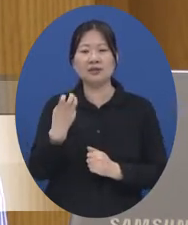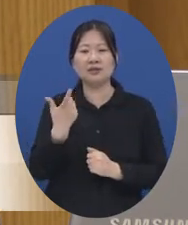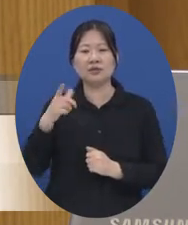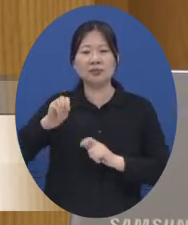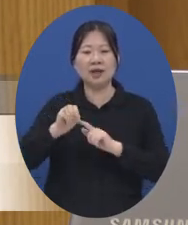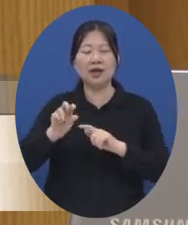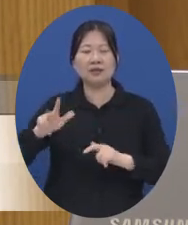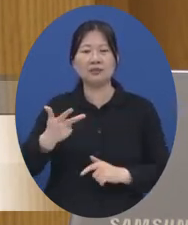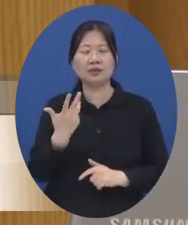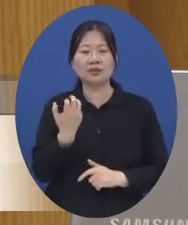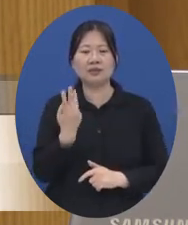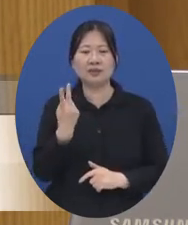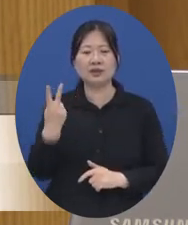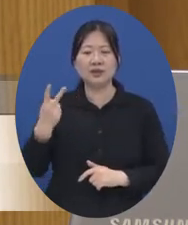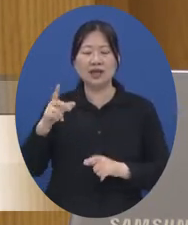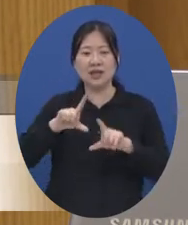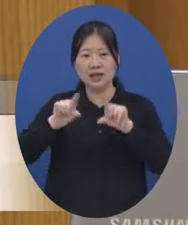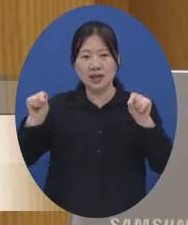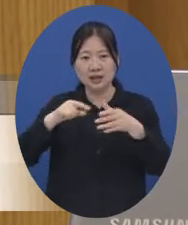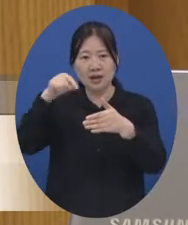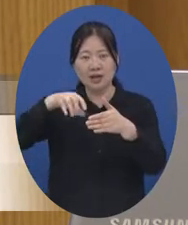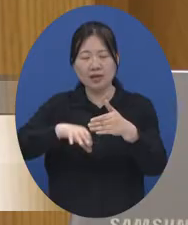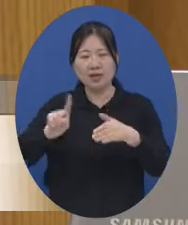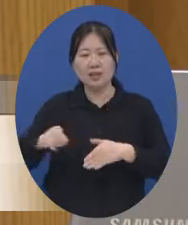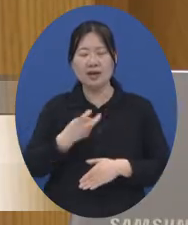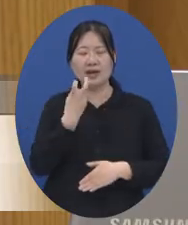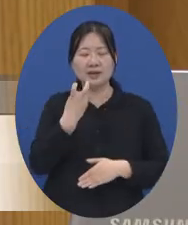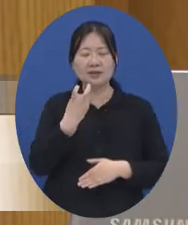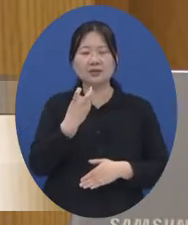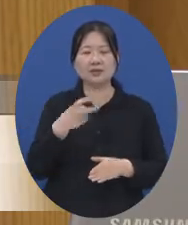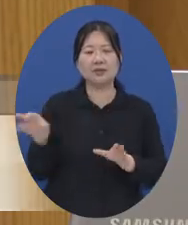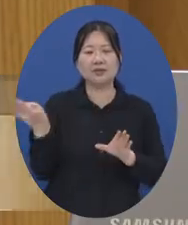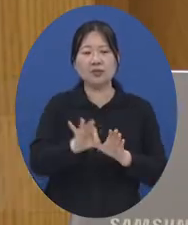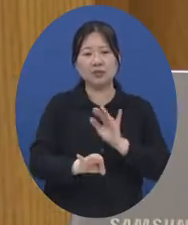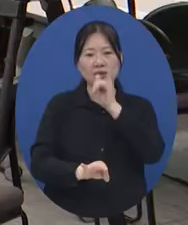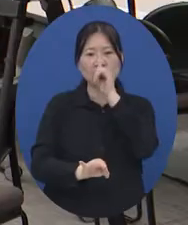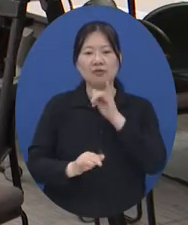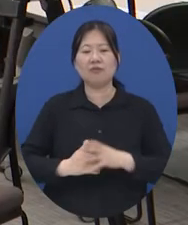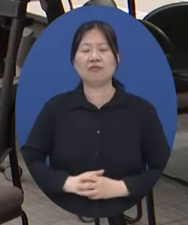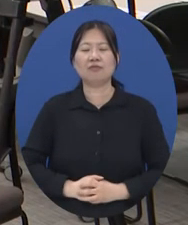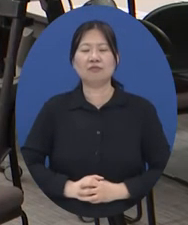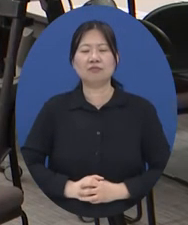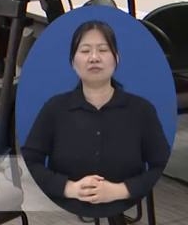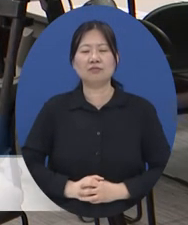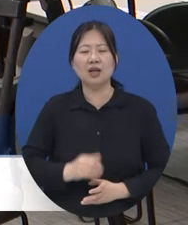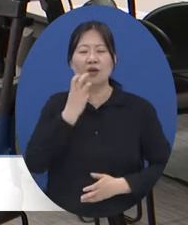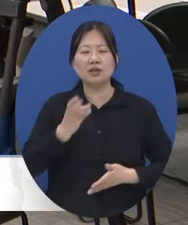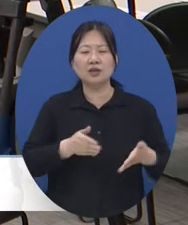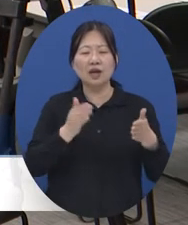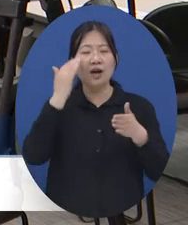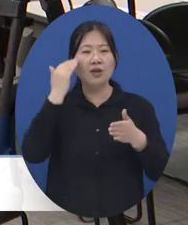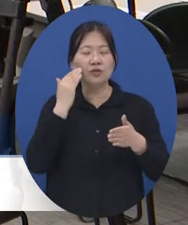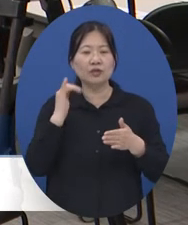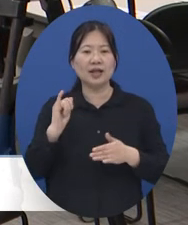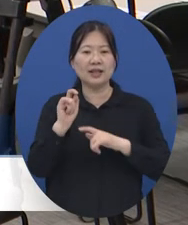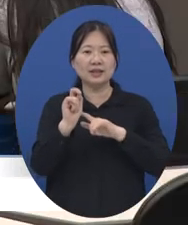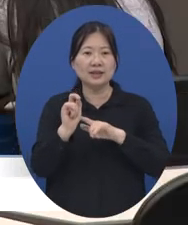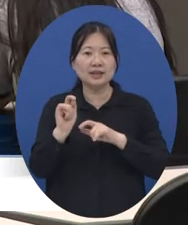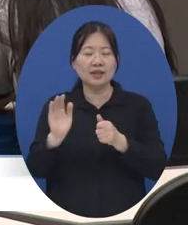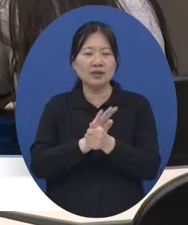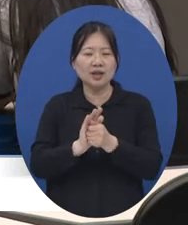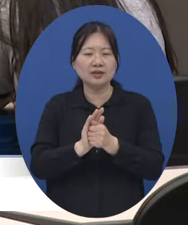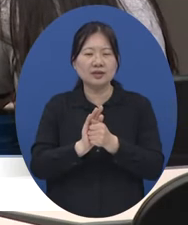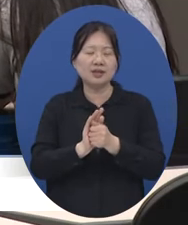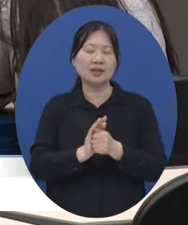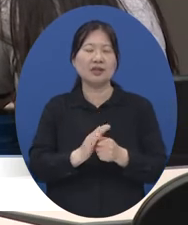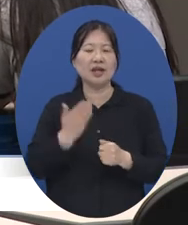36만 782개의 카드에 120원씩 배당을 지급했습니다. 경기도는 한국 IT 서비스 학회 춘계